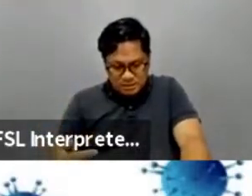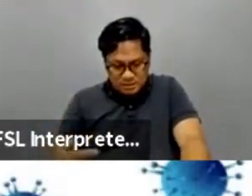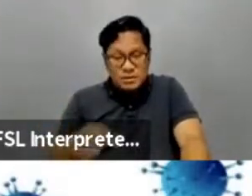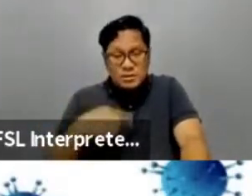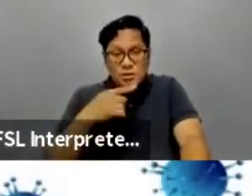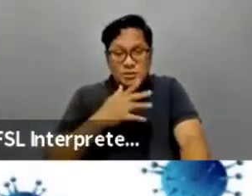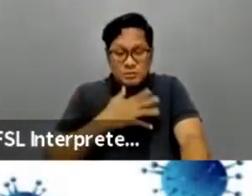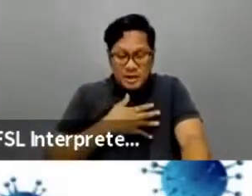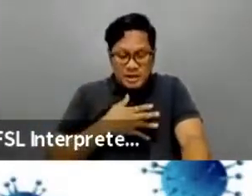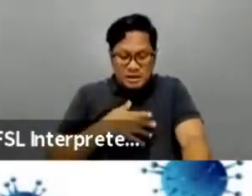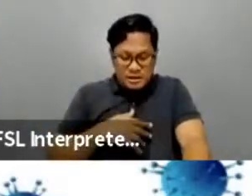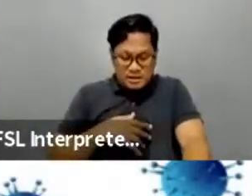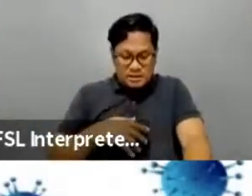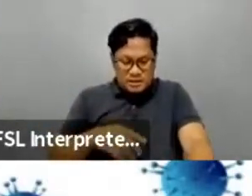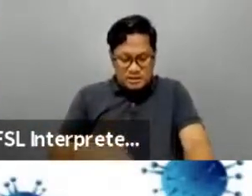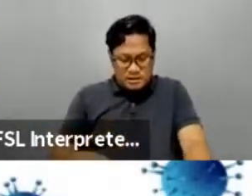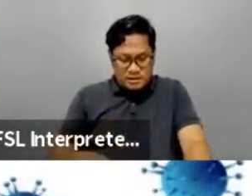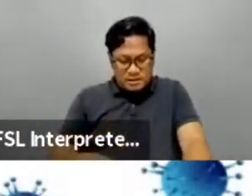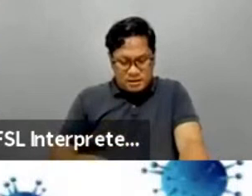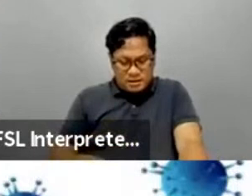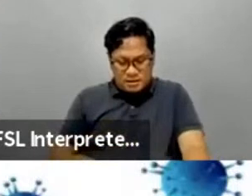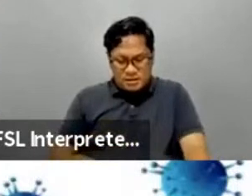lamang. At nung time na yon,